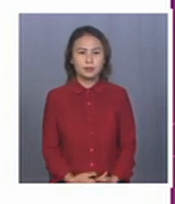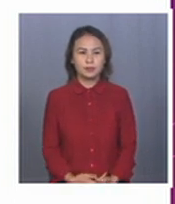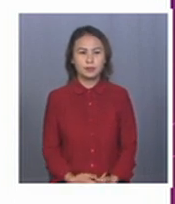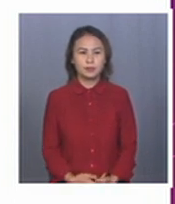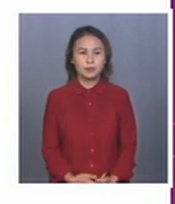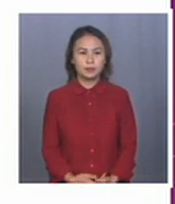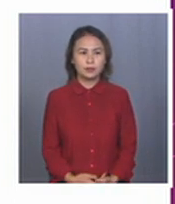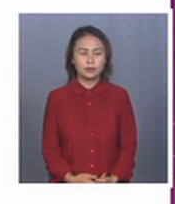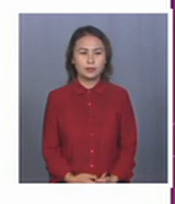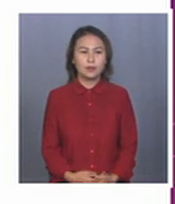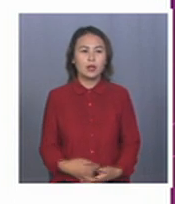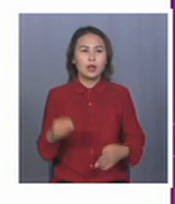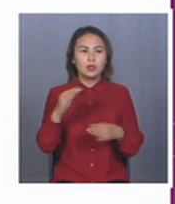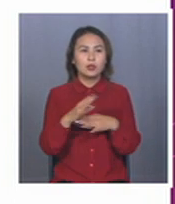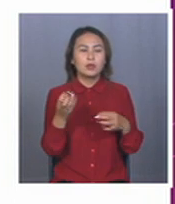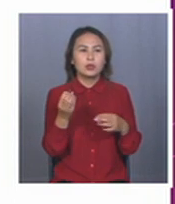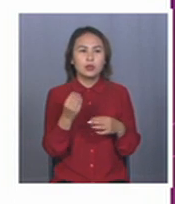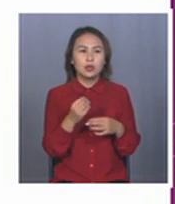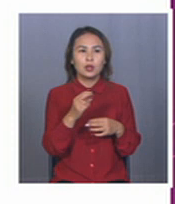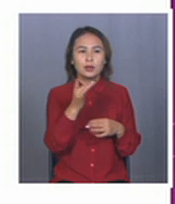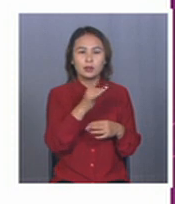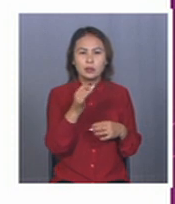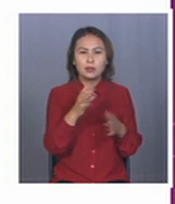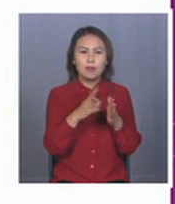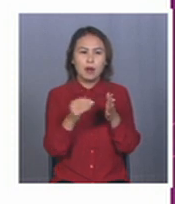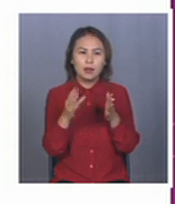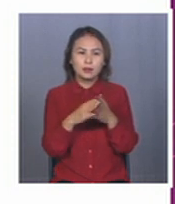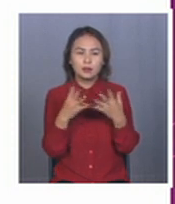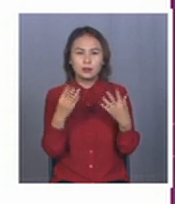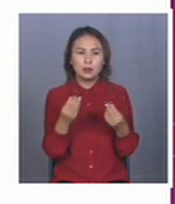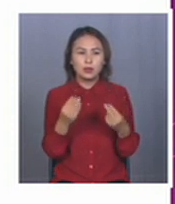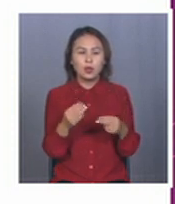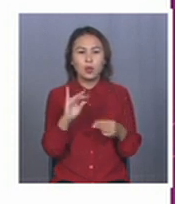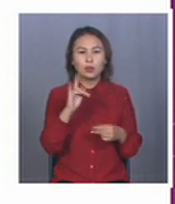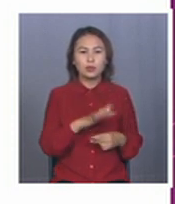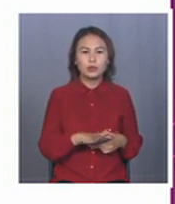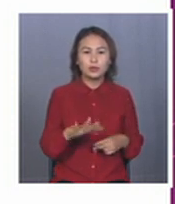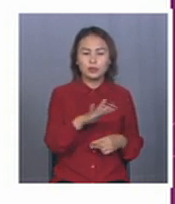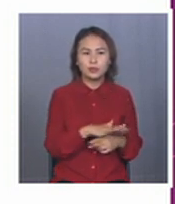өндіріледі. Сонымен бірге күріш, ал оңтүстігімізде мақта,